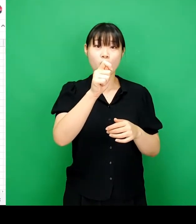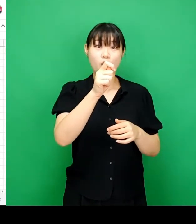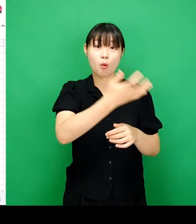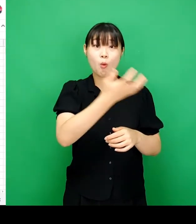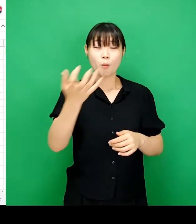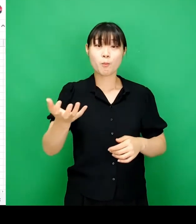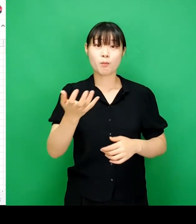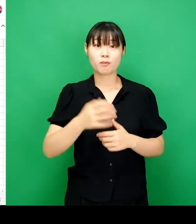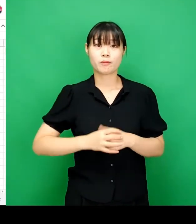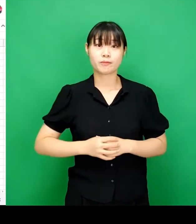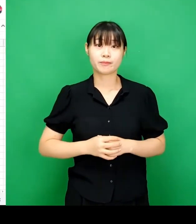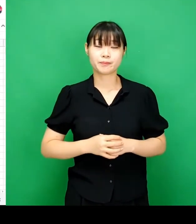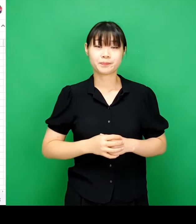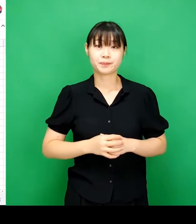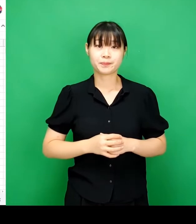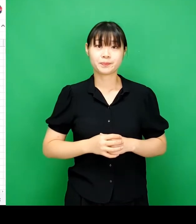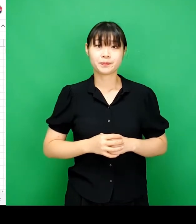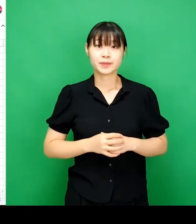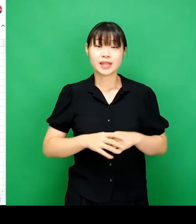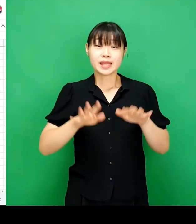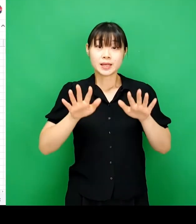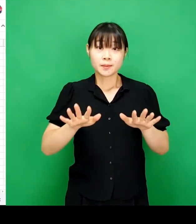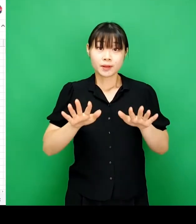데이터를 불러온 것이 보입니다.